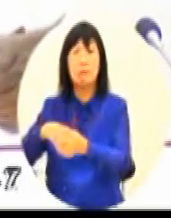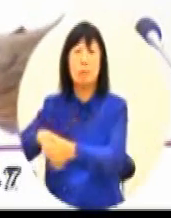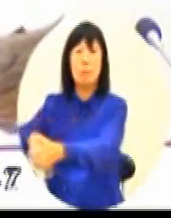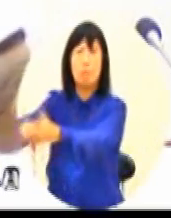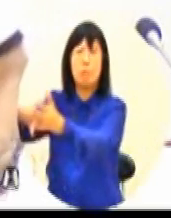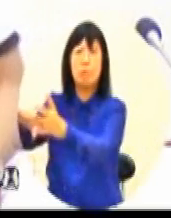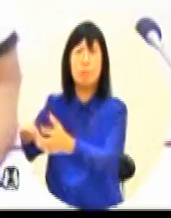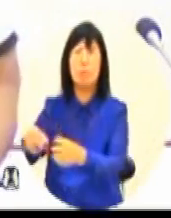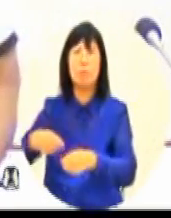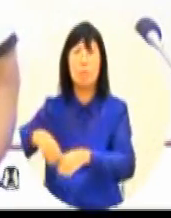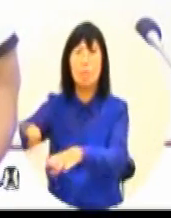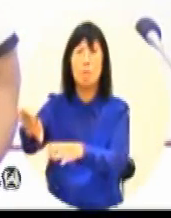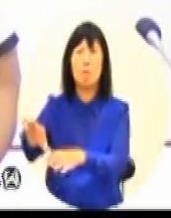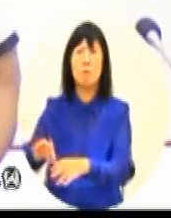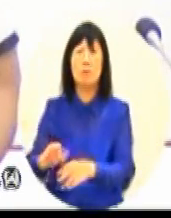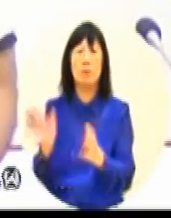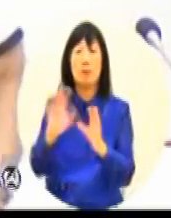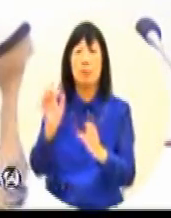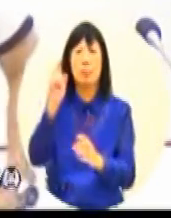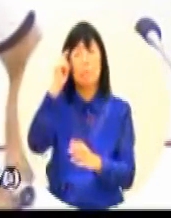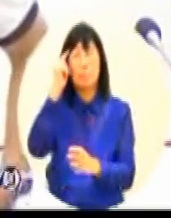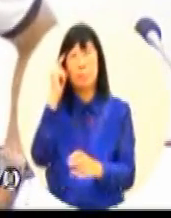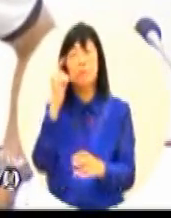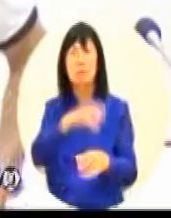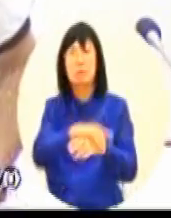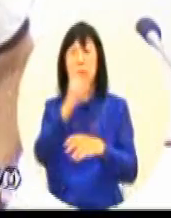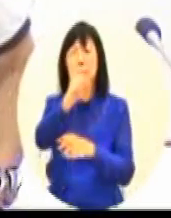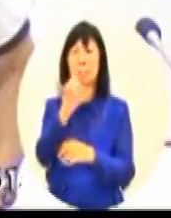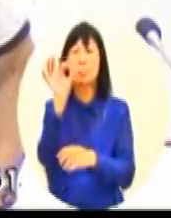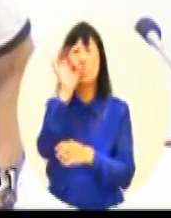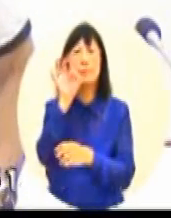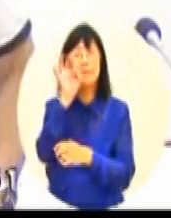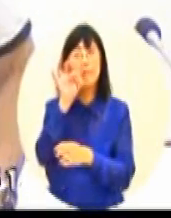也不愿因救一只小猫而受伤。